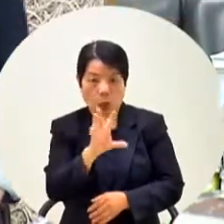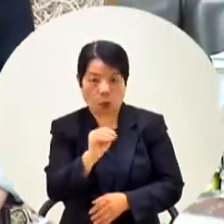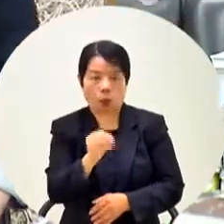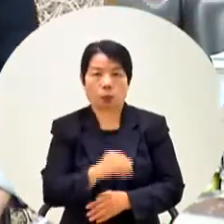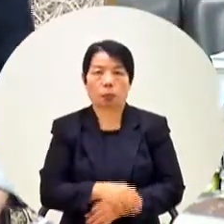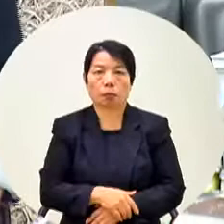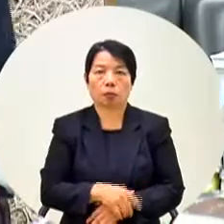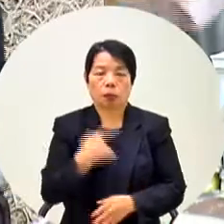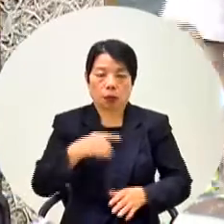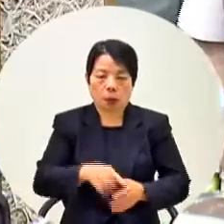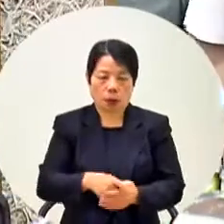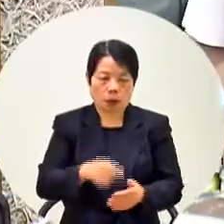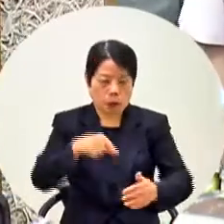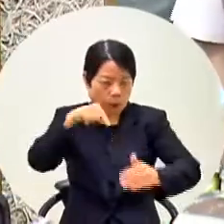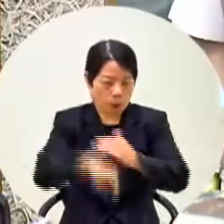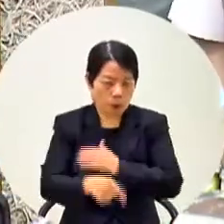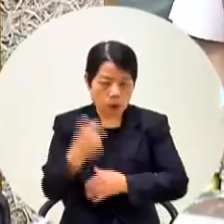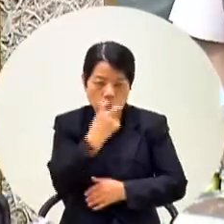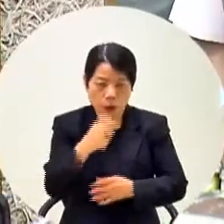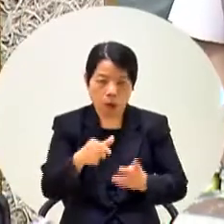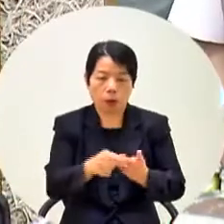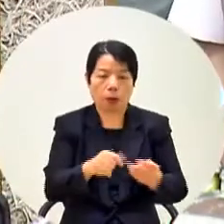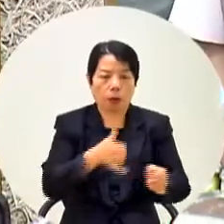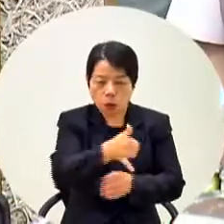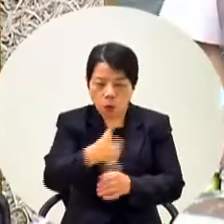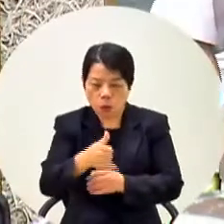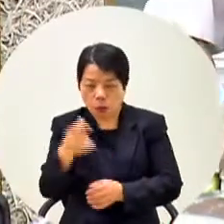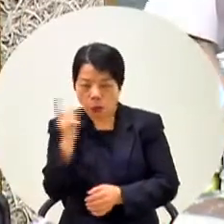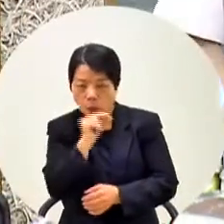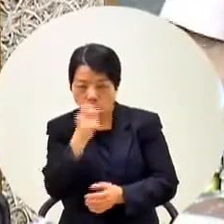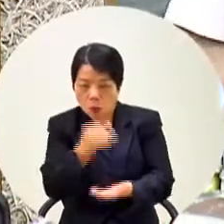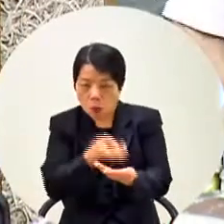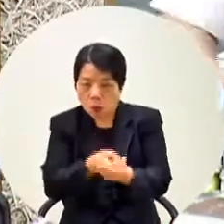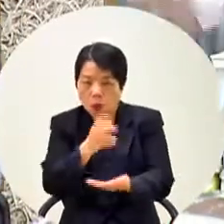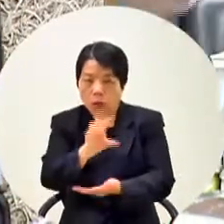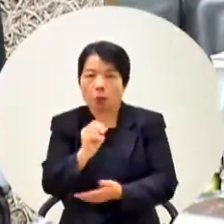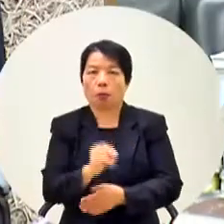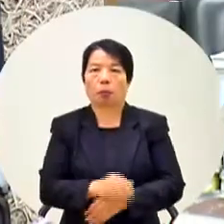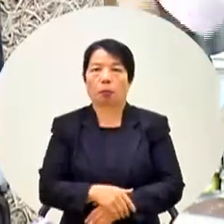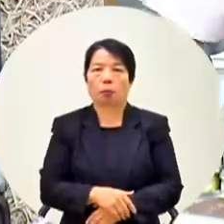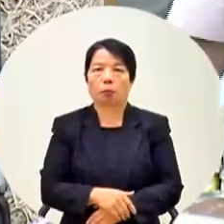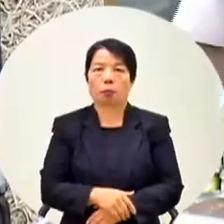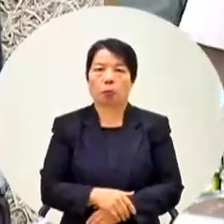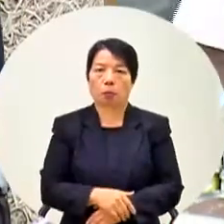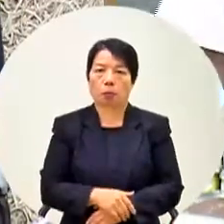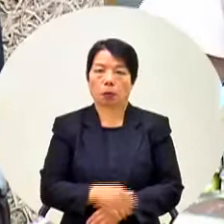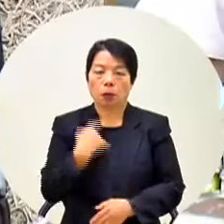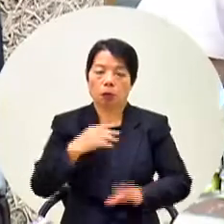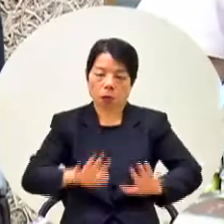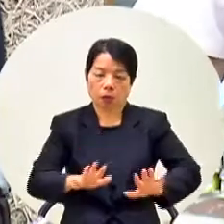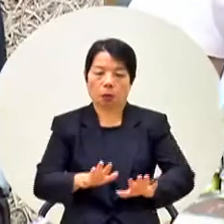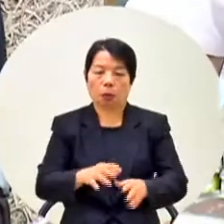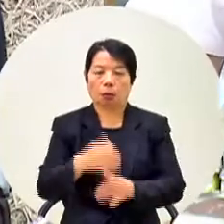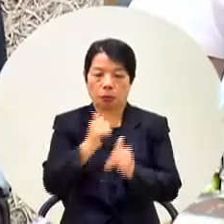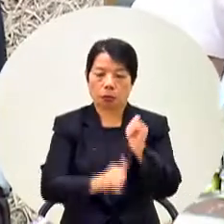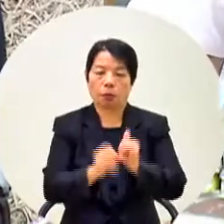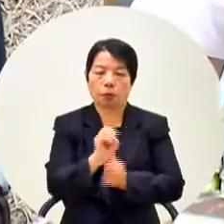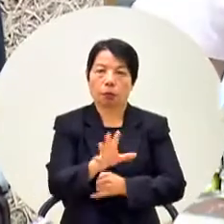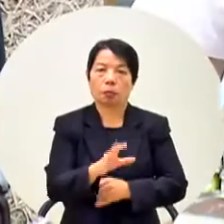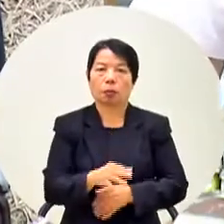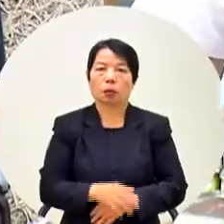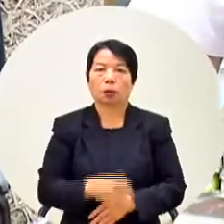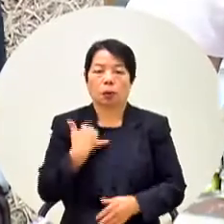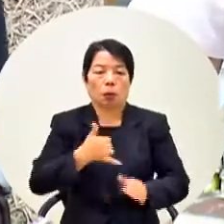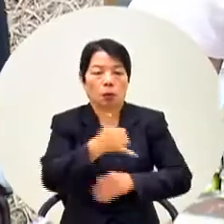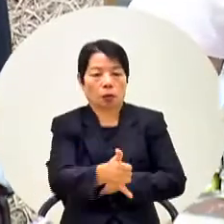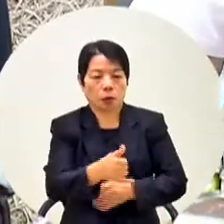有深度查核，有功能检测，哦。 对。 我跟你讲一个笑话啊，我去看您深